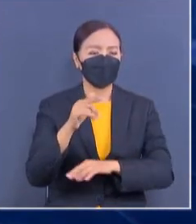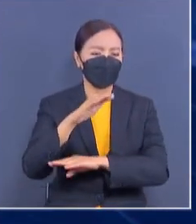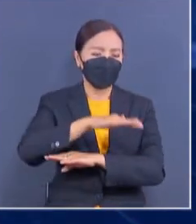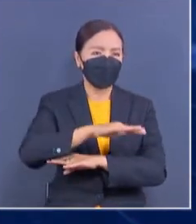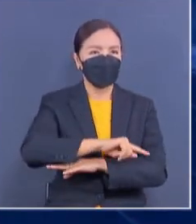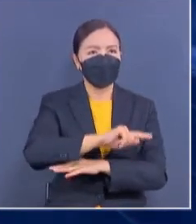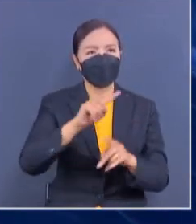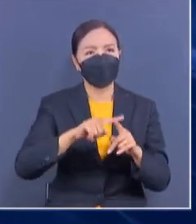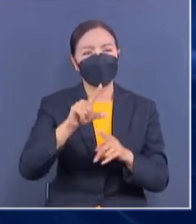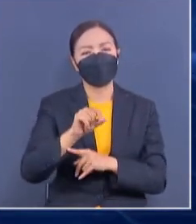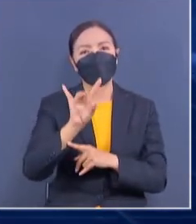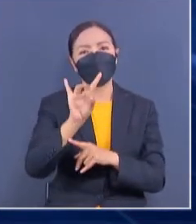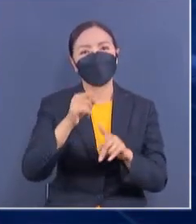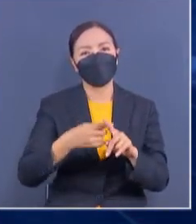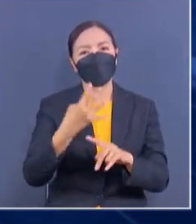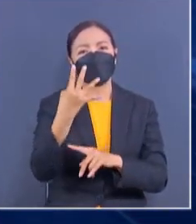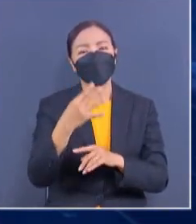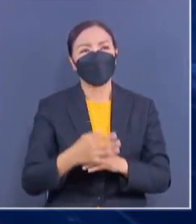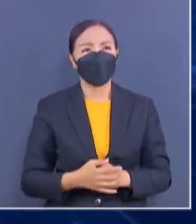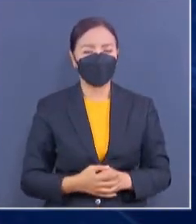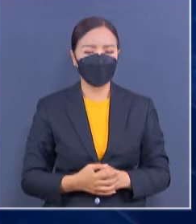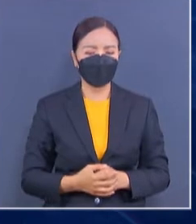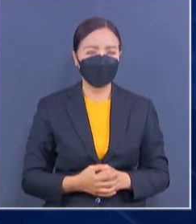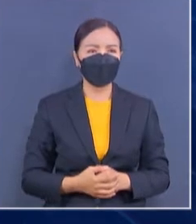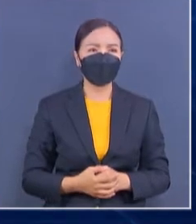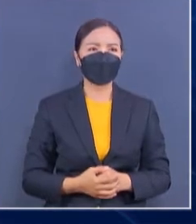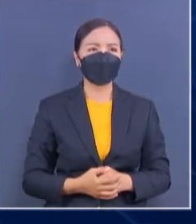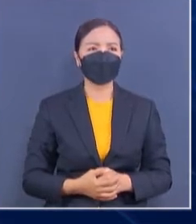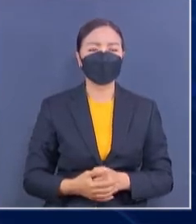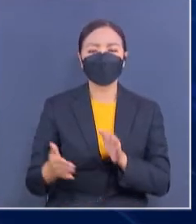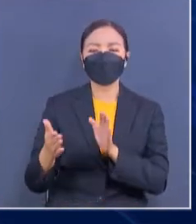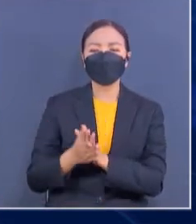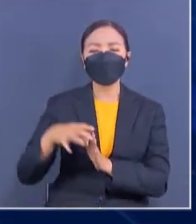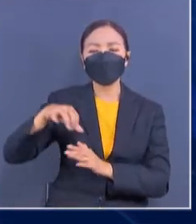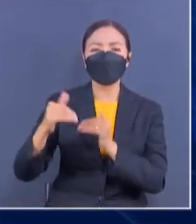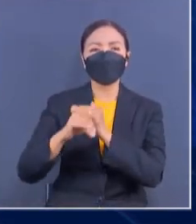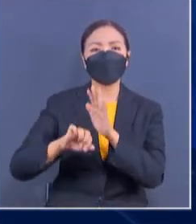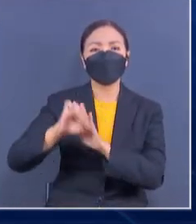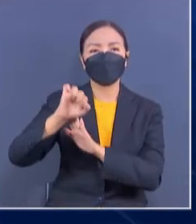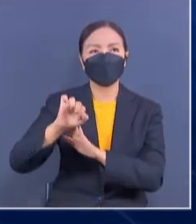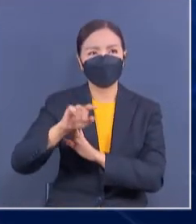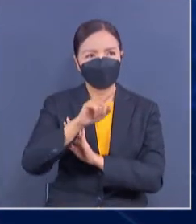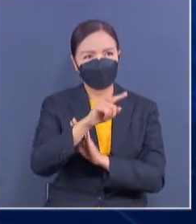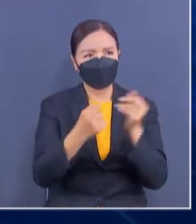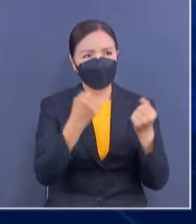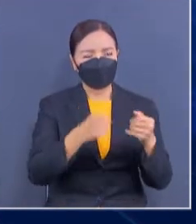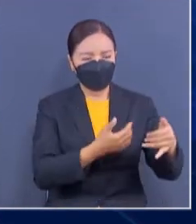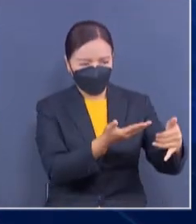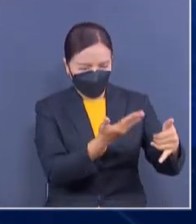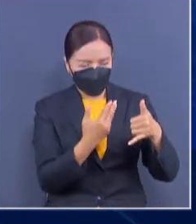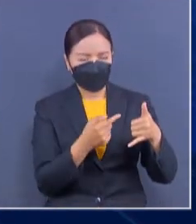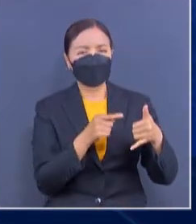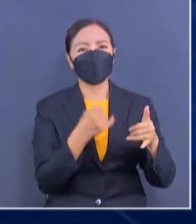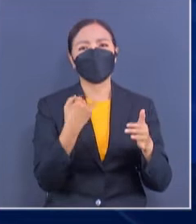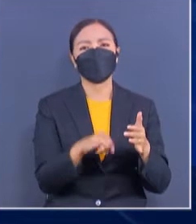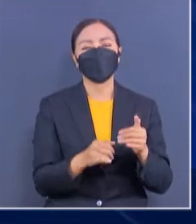ายนที่ผ่านมาตำรวจสภ.สันป่าตองครับล่าสุดก็ร่วมกับเจ้าหน้าที่ขนส่งจังหวัดเชียงใหม่เรียกตัวคนขับรายนี้มาดำเนินคดี